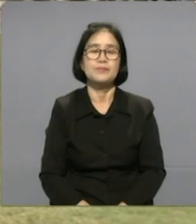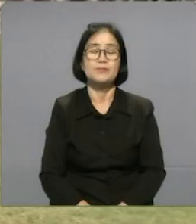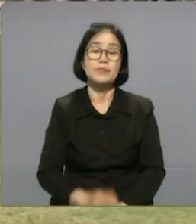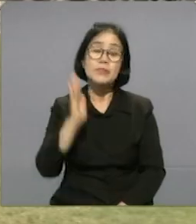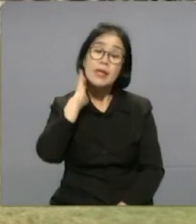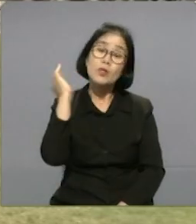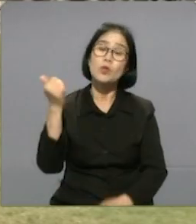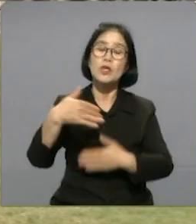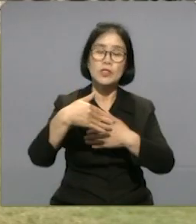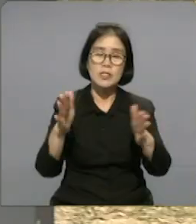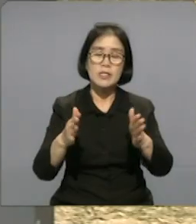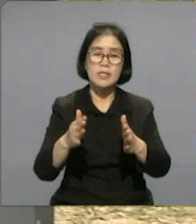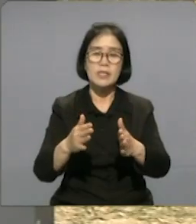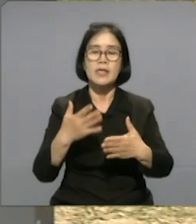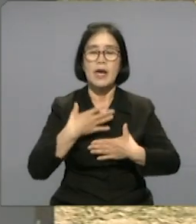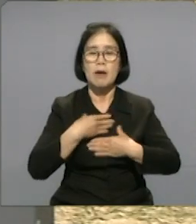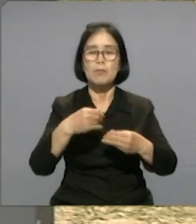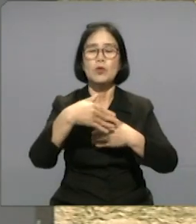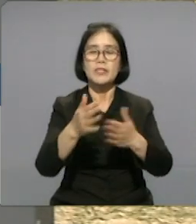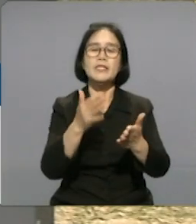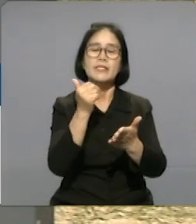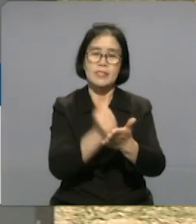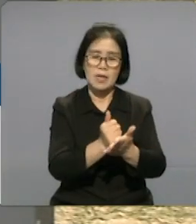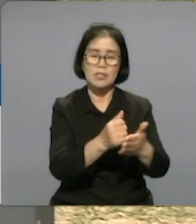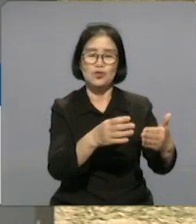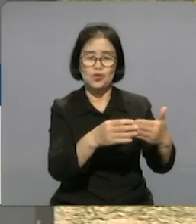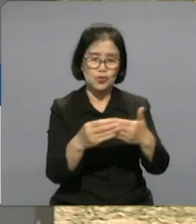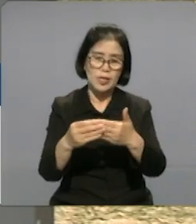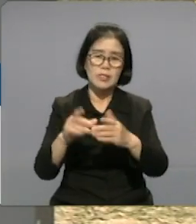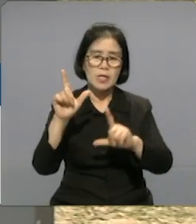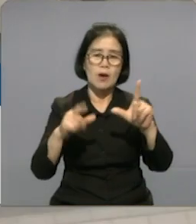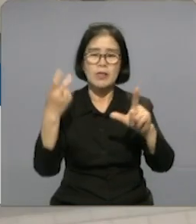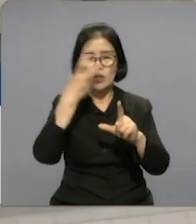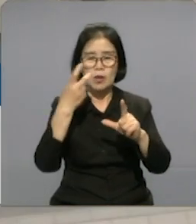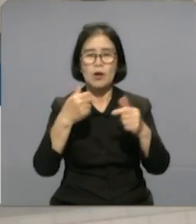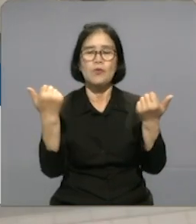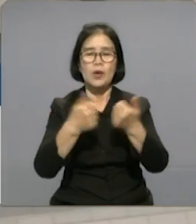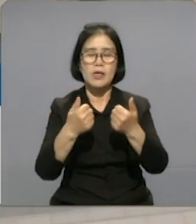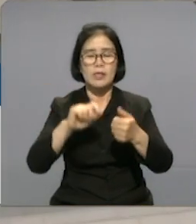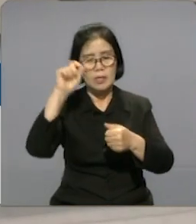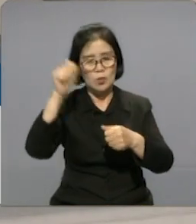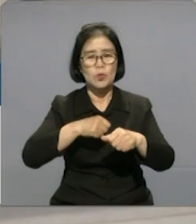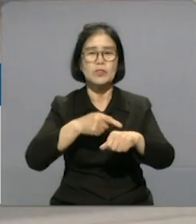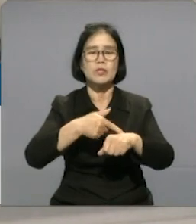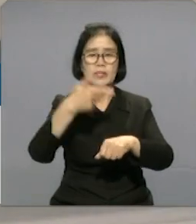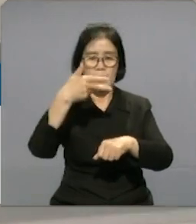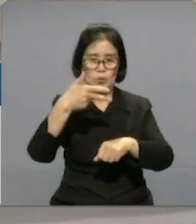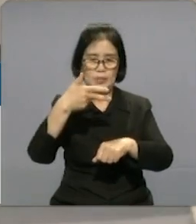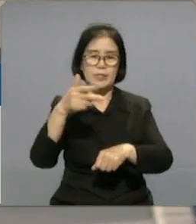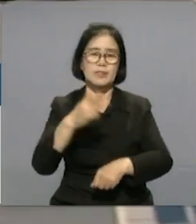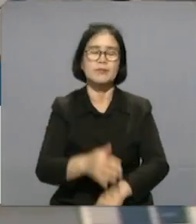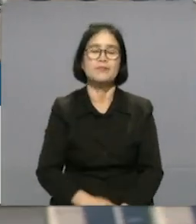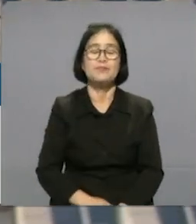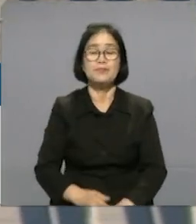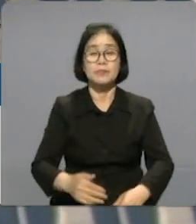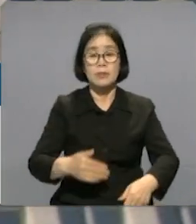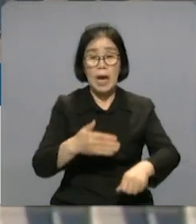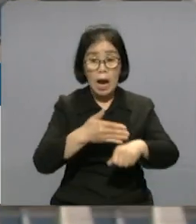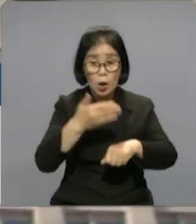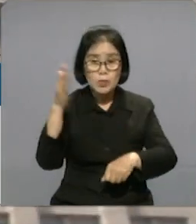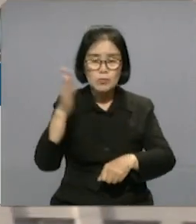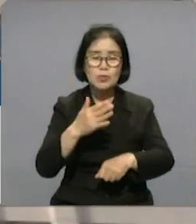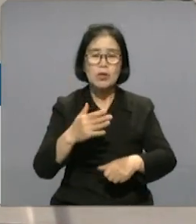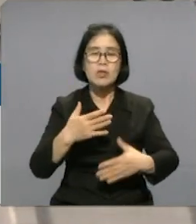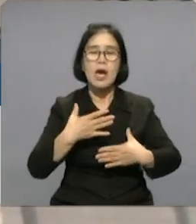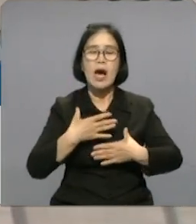대통령실이 조태용 안보실장 주재 안보상황 점검회의를 연 건 오전 7시쯤 9시부터는